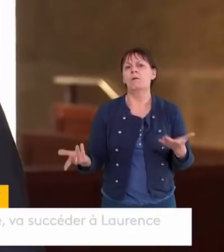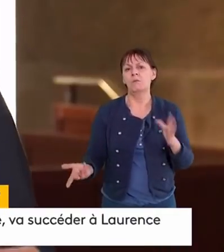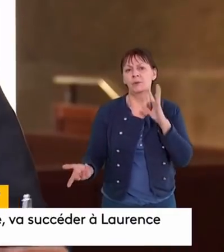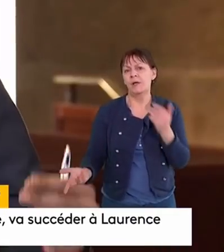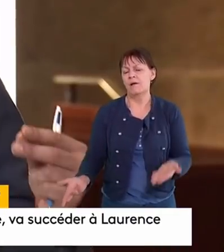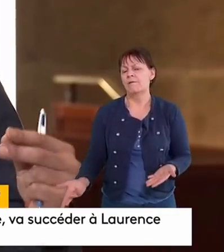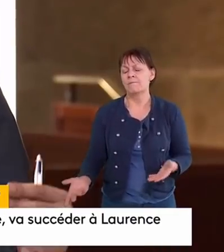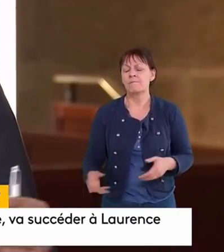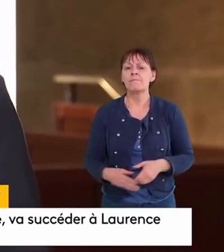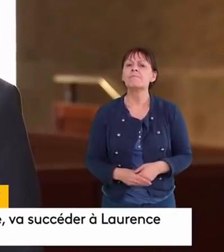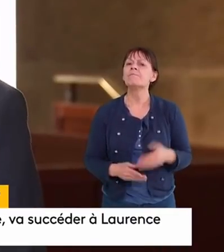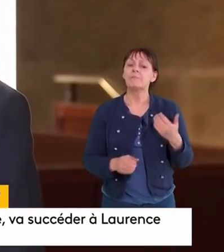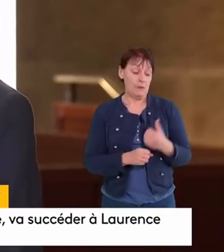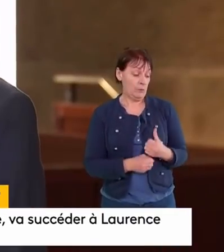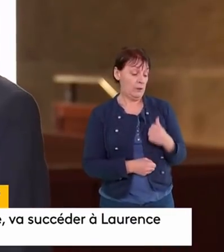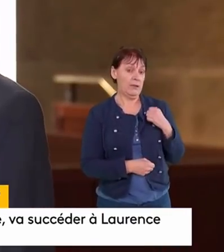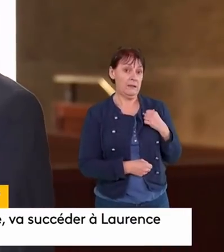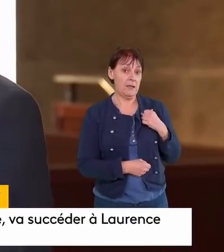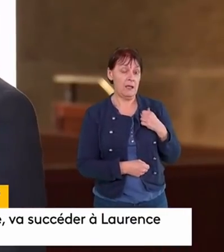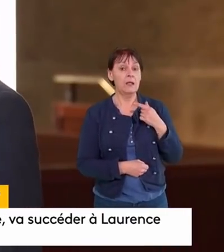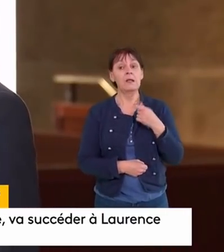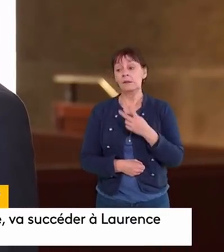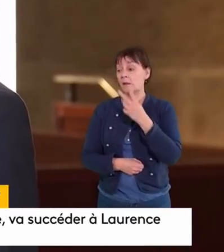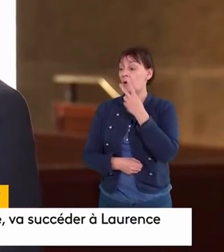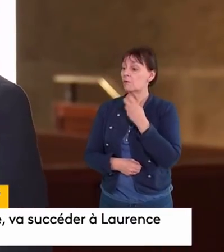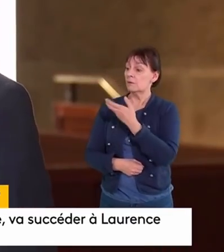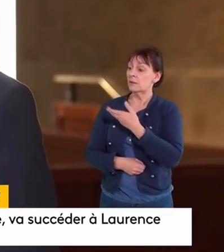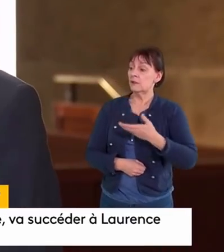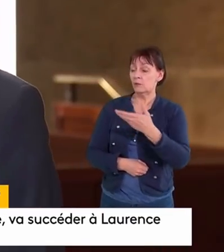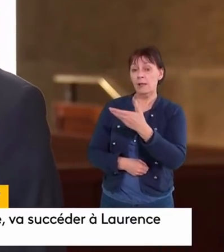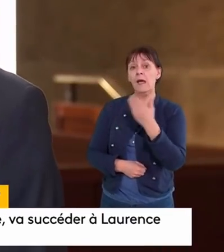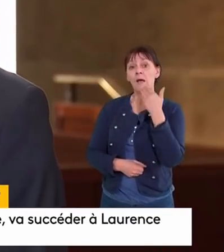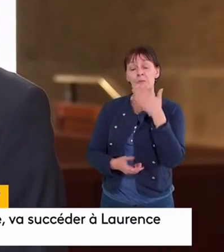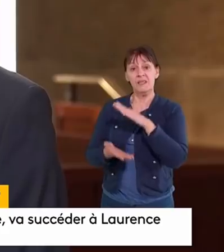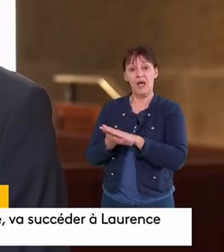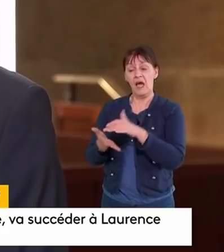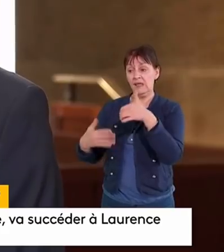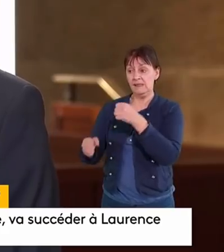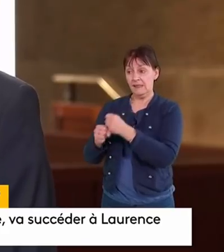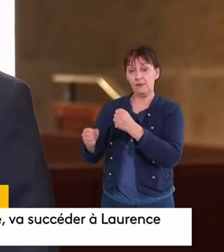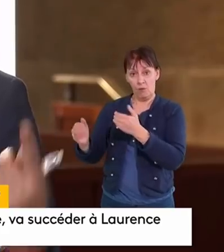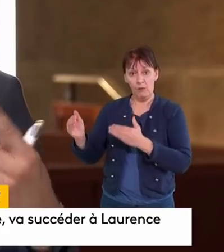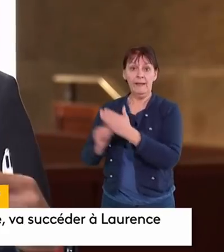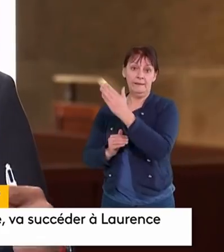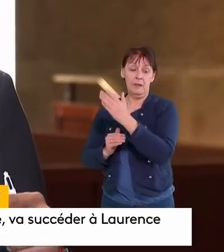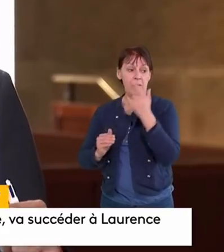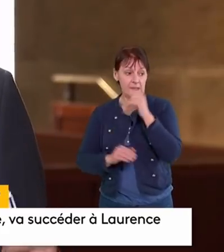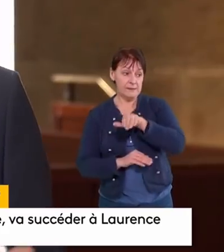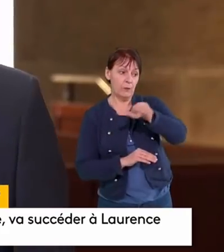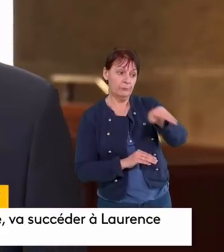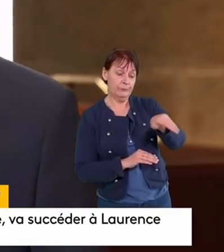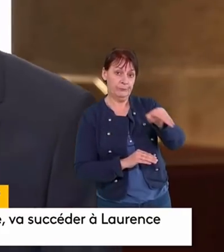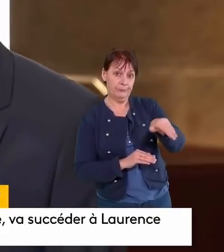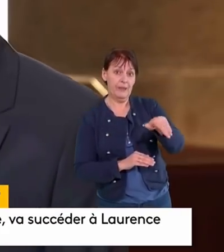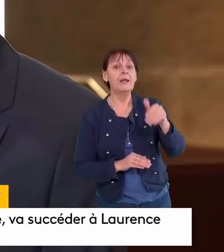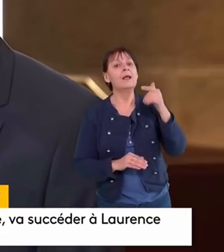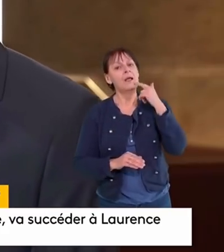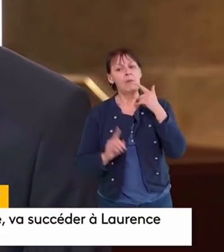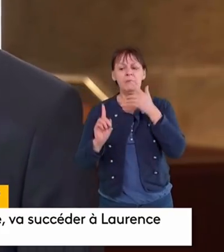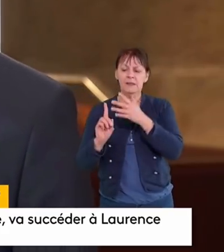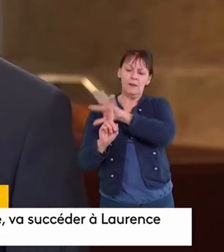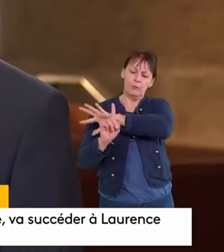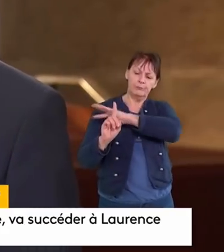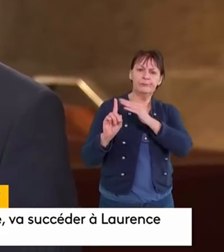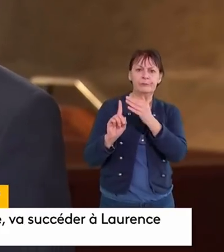les citoyens peuvent saisir le CESE, les citoyens âgés de 16 ans et plus, par le biais d'une pétition, si elle est soutenue bien sûr par au moins 150 000 personnes, mais on